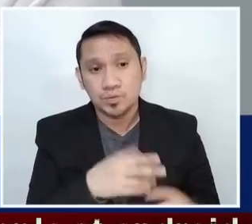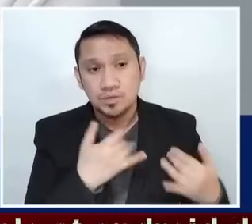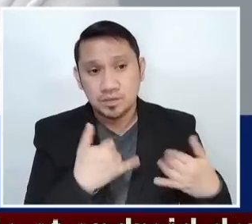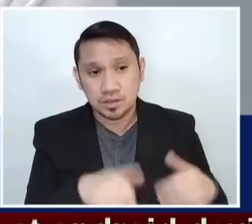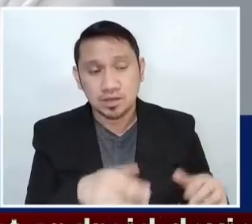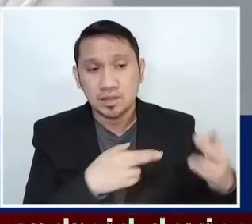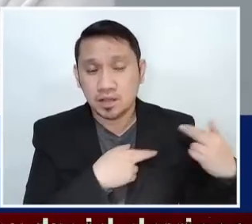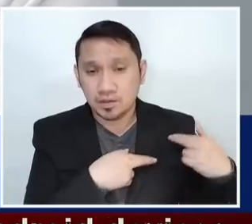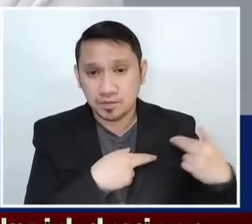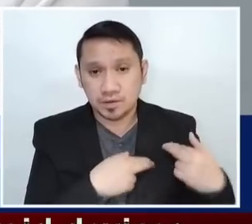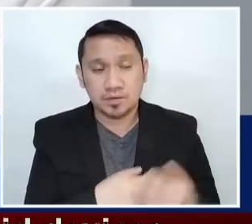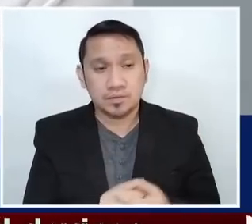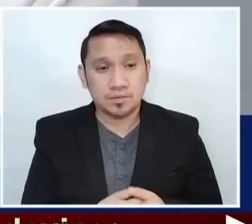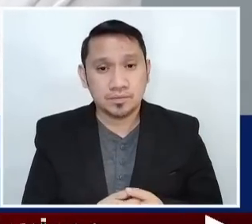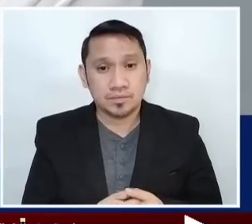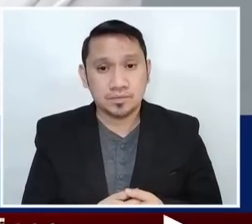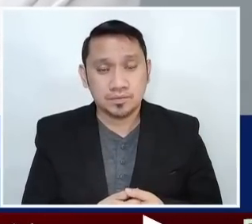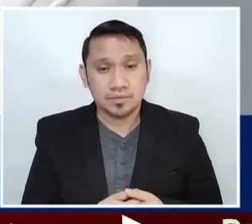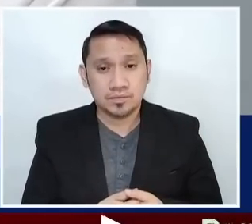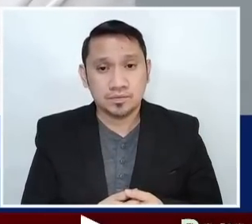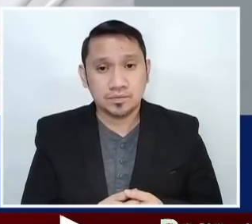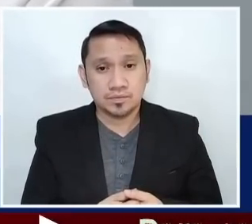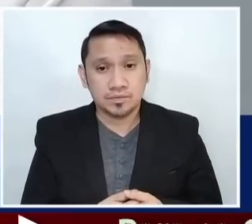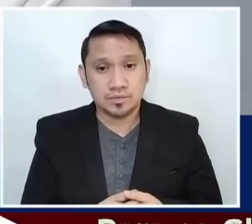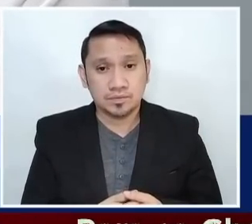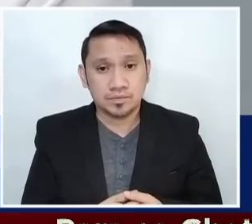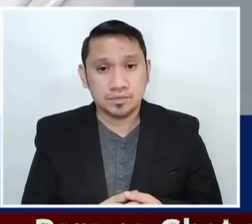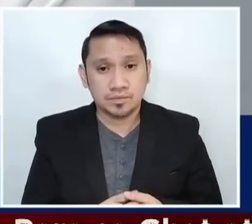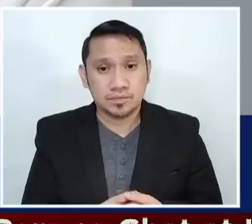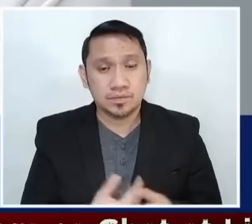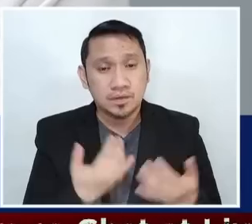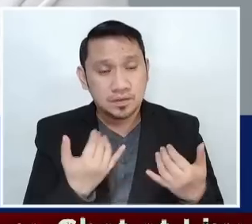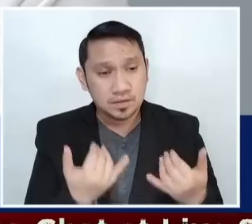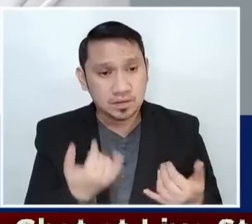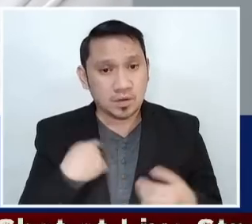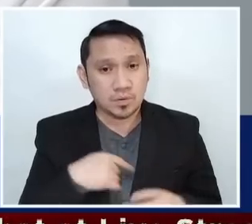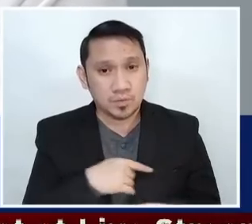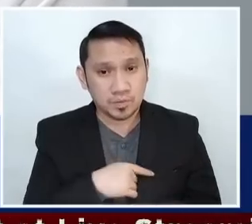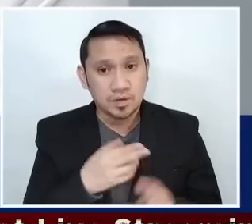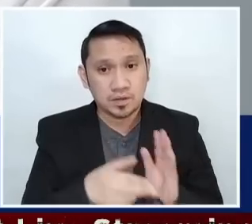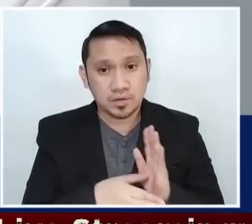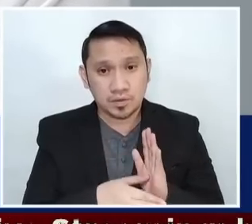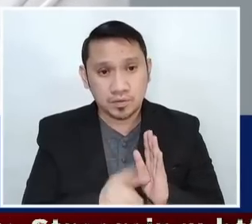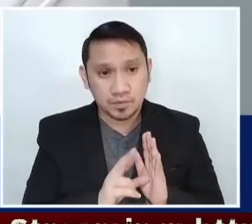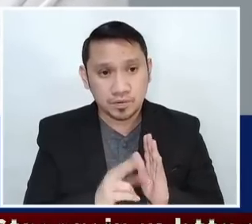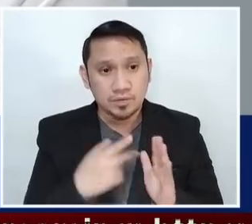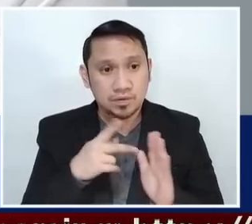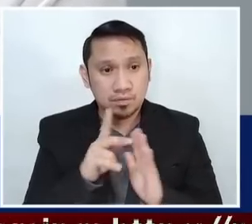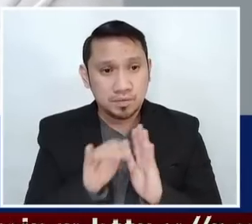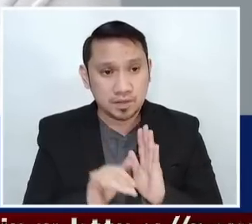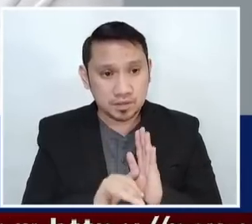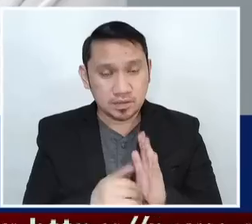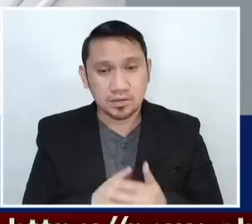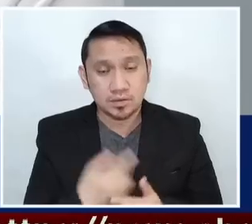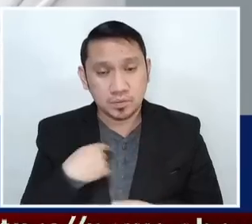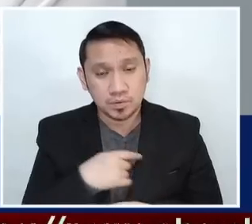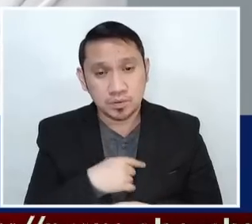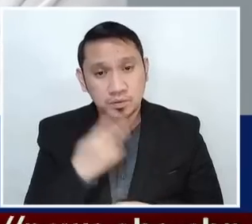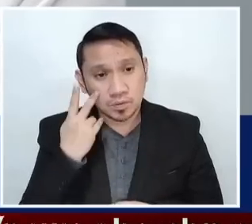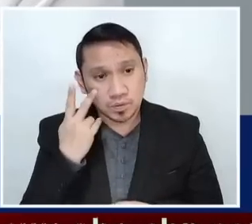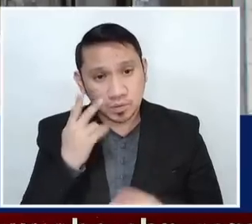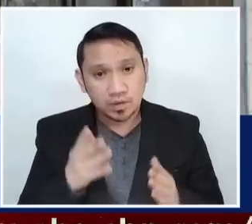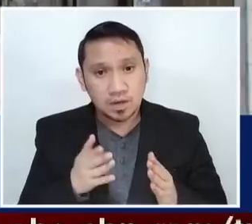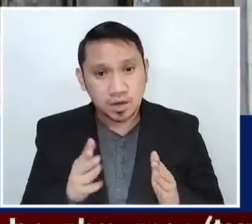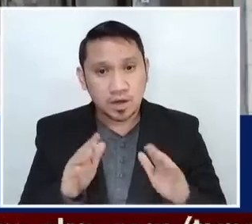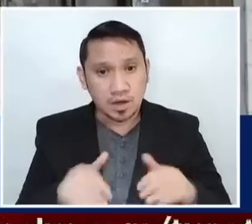to the society being the owner of the vehicle. For now, we are just reviewing the policy and we look into ways to